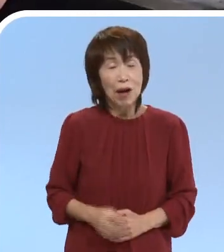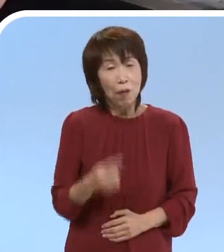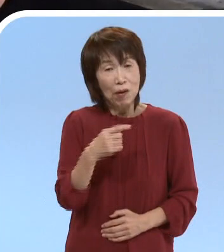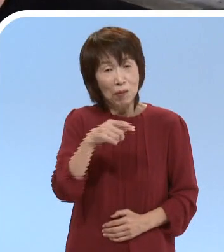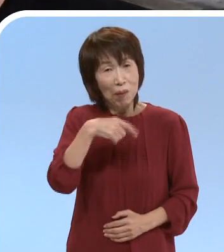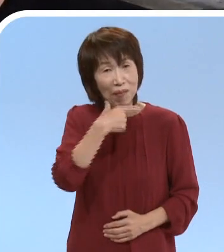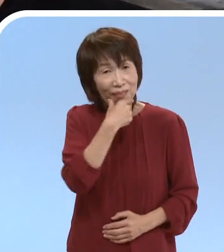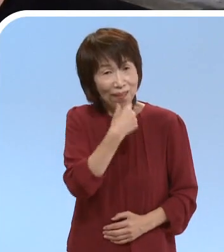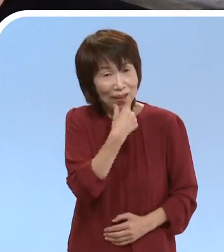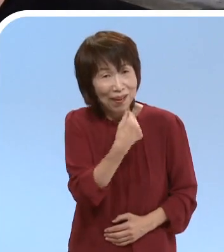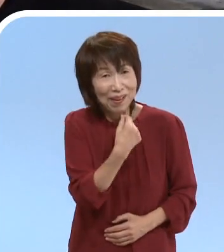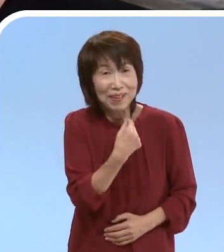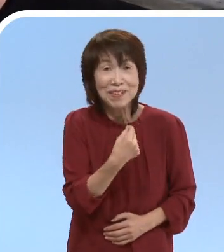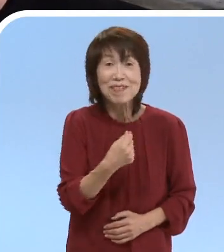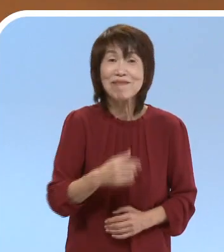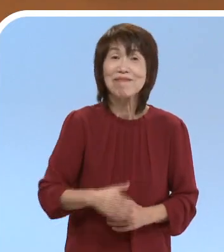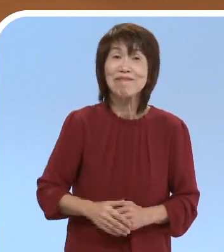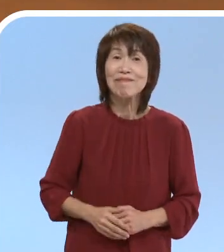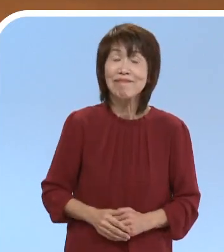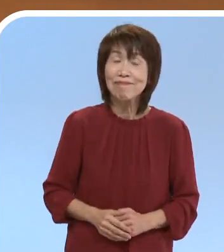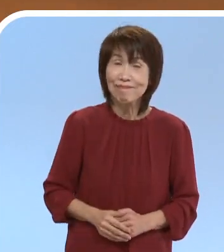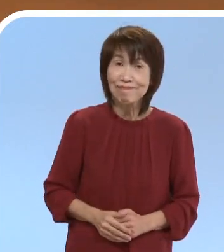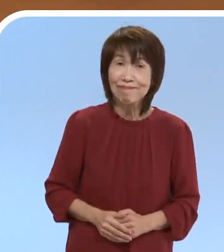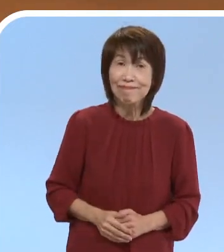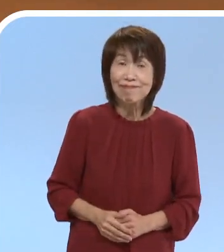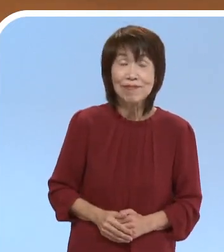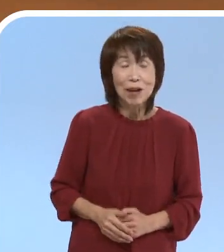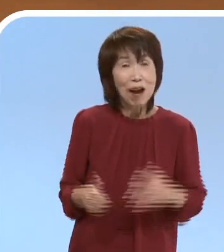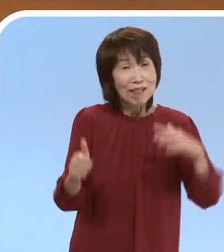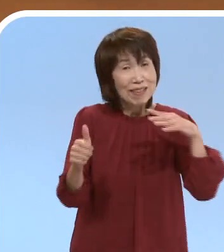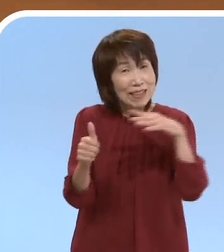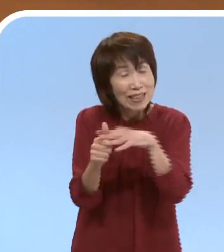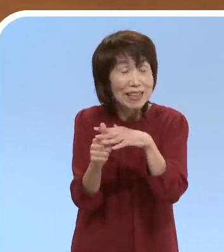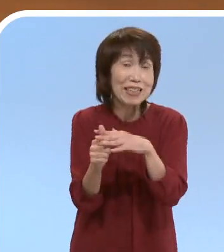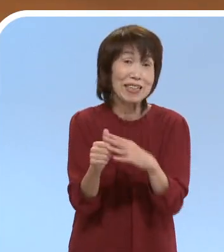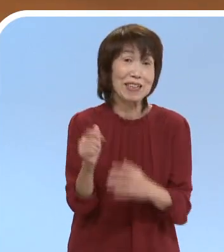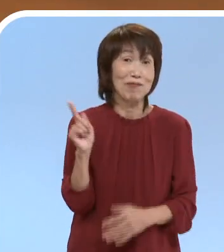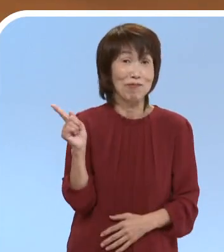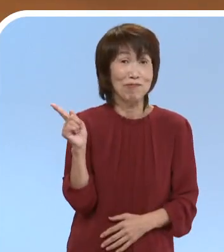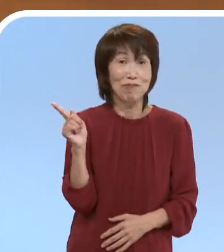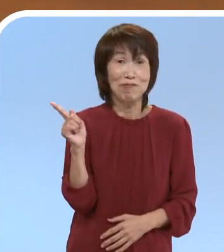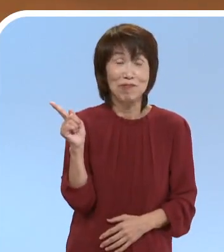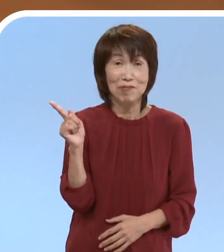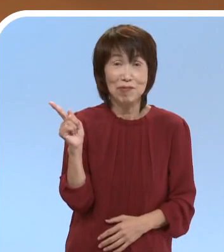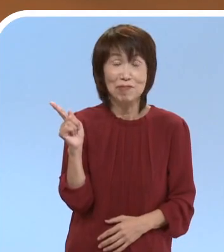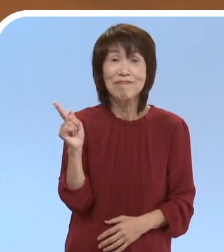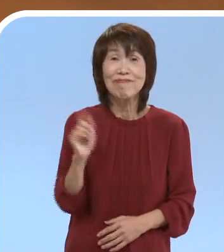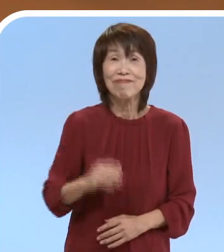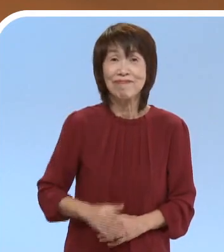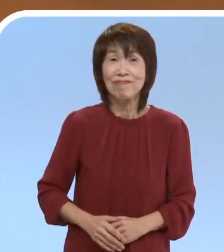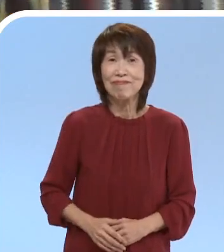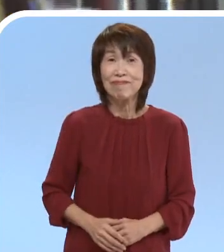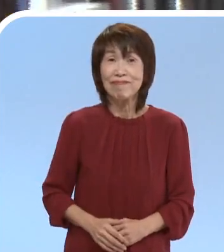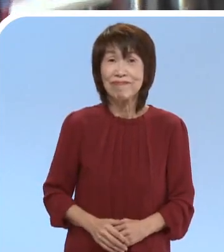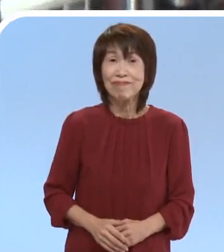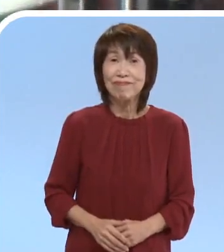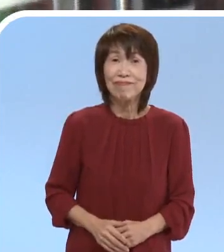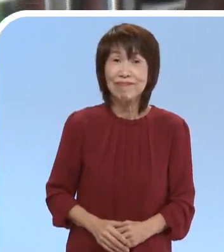いね、ちょっと私も食べたい。 看板メニュー、播州百日鶏のつくねです。